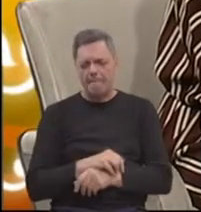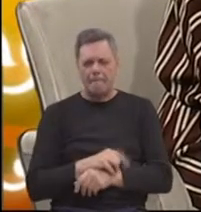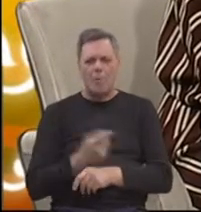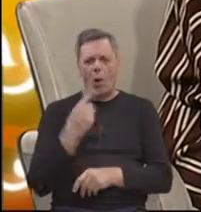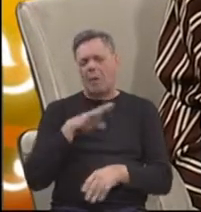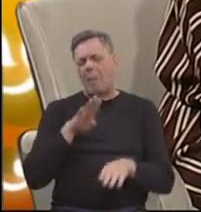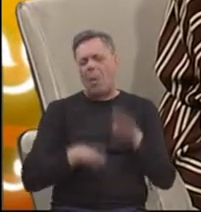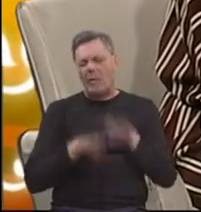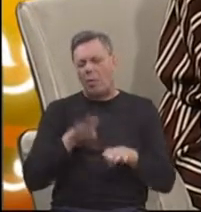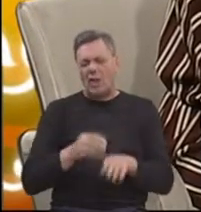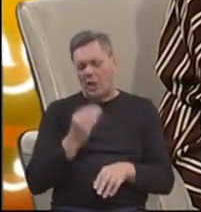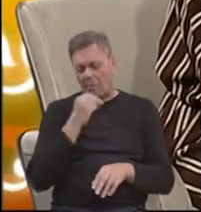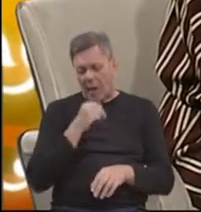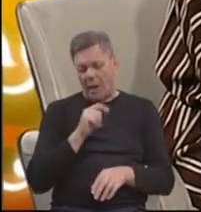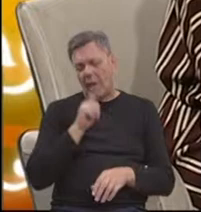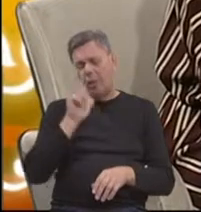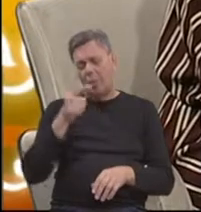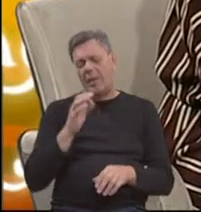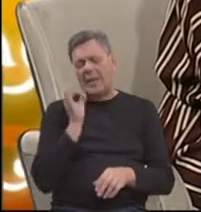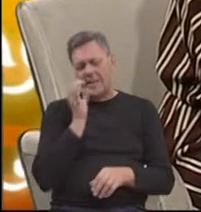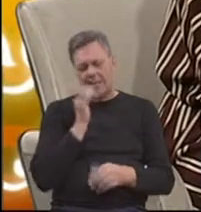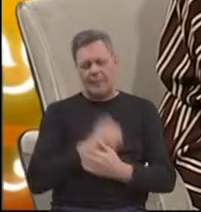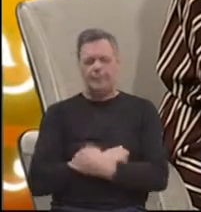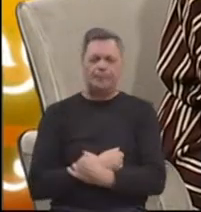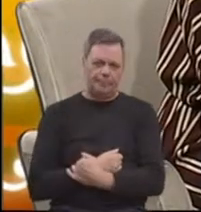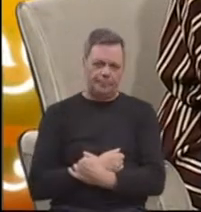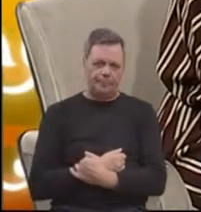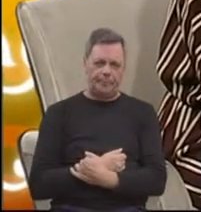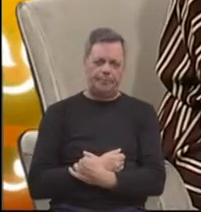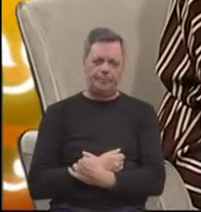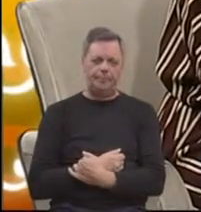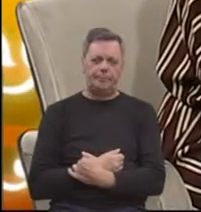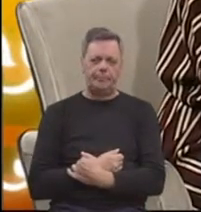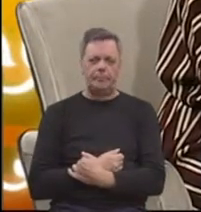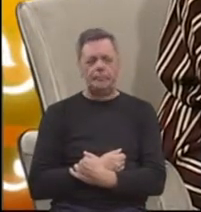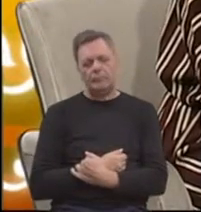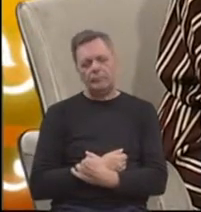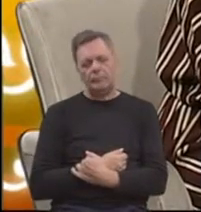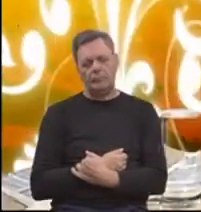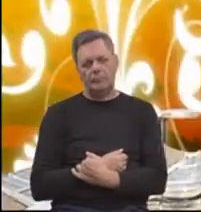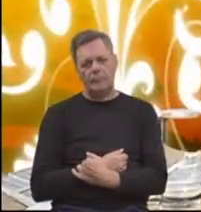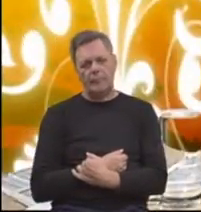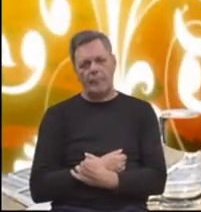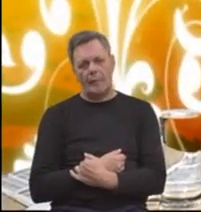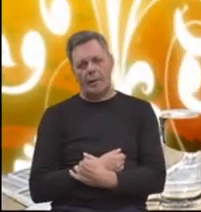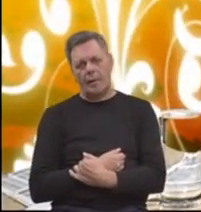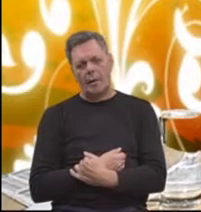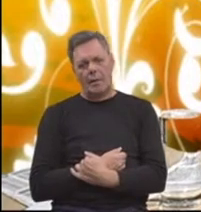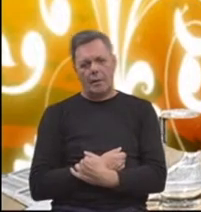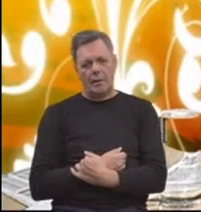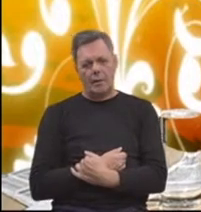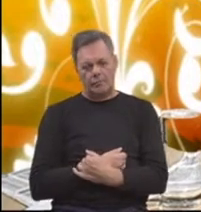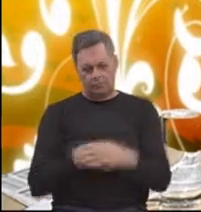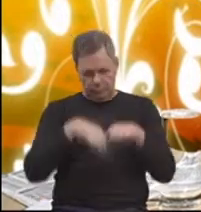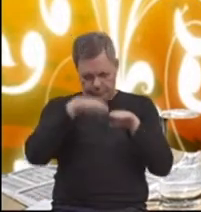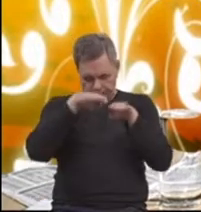neuravnotežene prehrane do toga da postoji drugi rizici i stakve. Zapravo, opet bi se vratila što ste vi kazali, uopće zajedno mislimo sve tri,